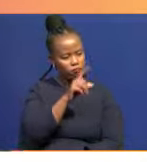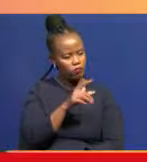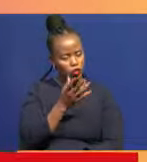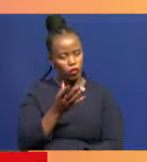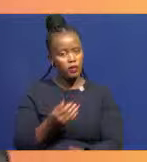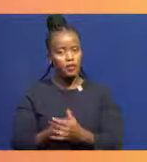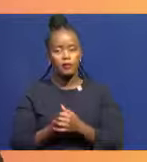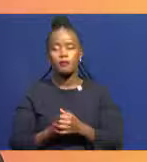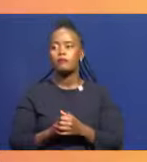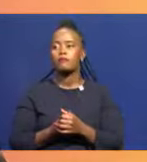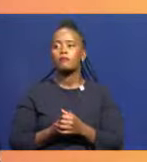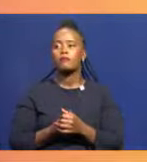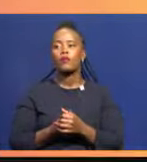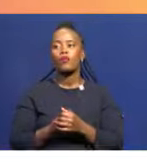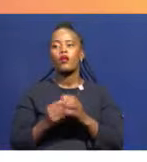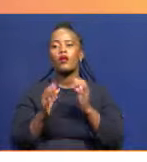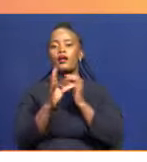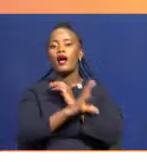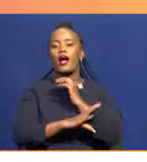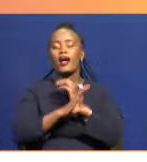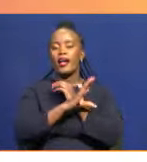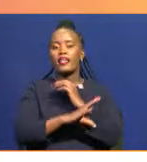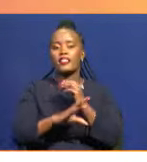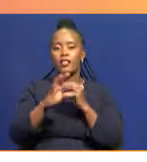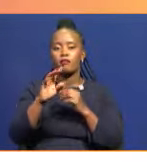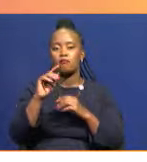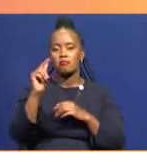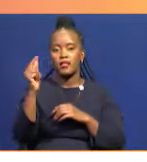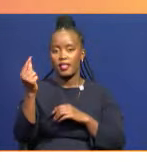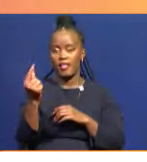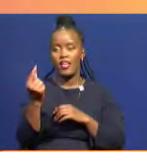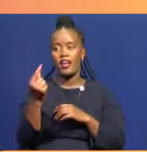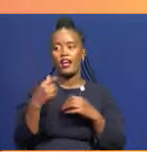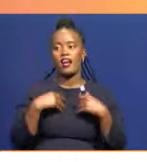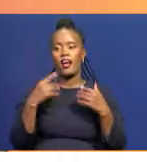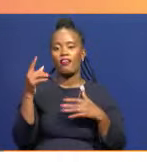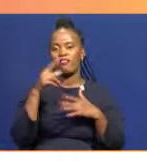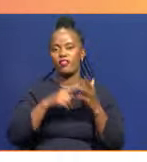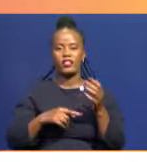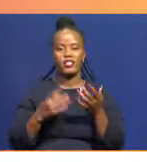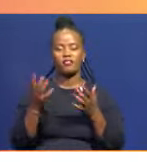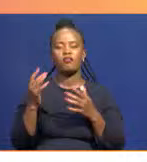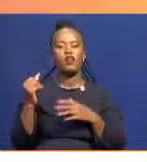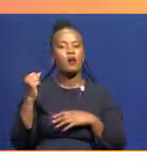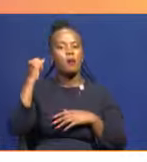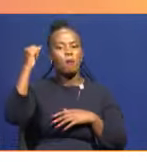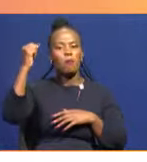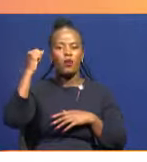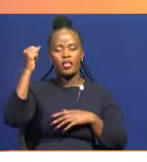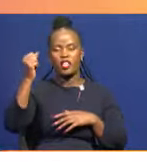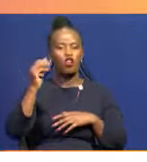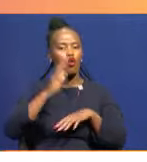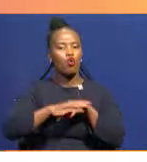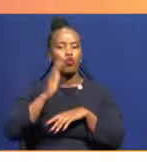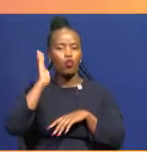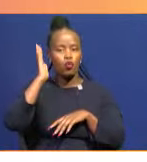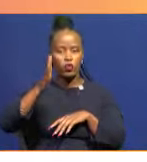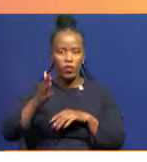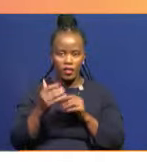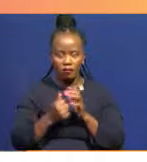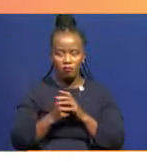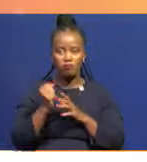Vile ningesema katika nchi yetu ya Kenya kuna kitu tunaita political goodwill. Mm-hmm. So unapata wale